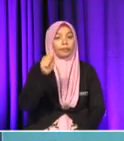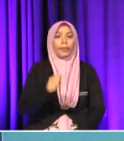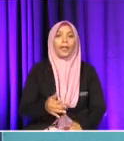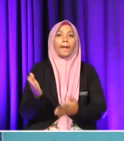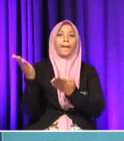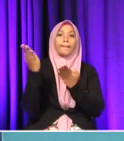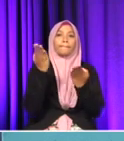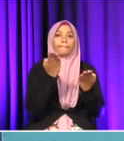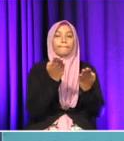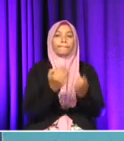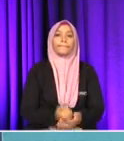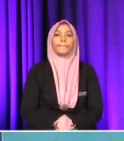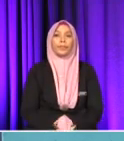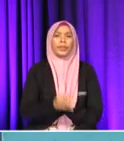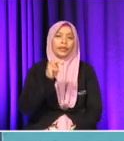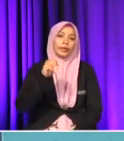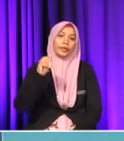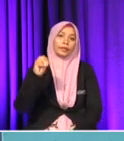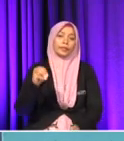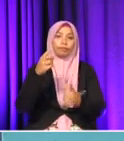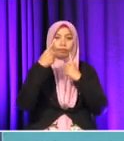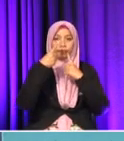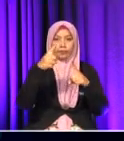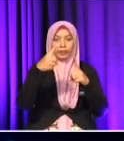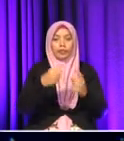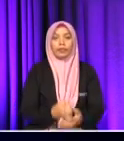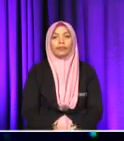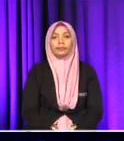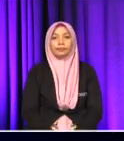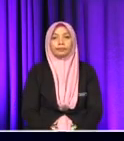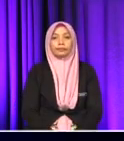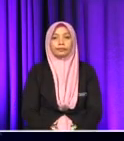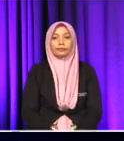mudah-murid di Google ini untuk Coba jawab